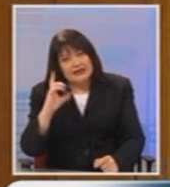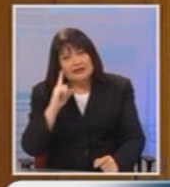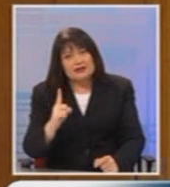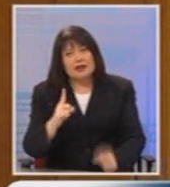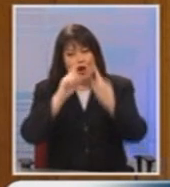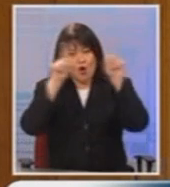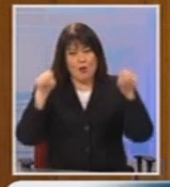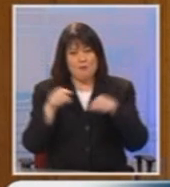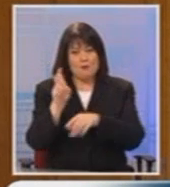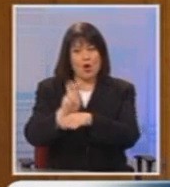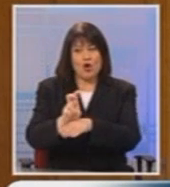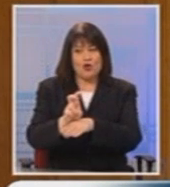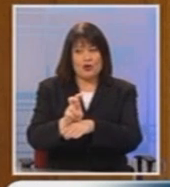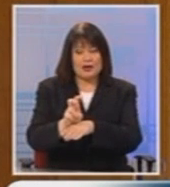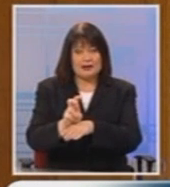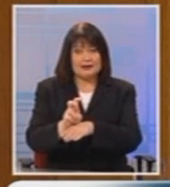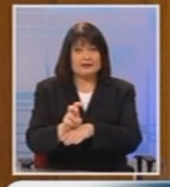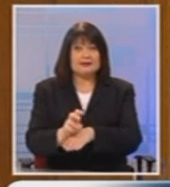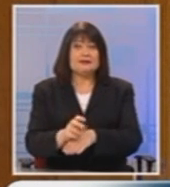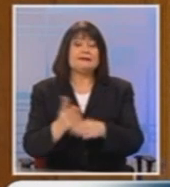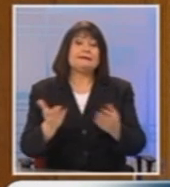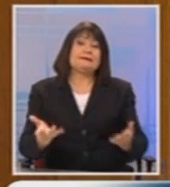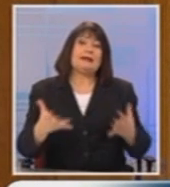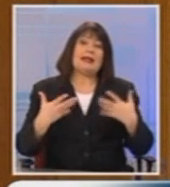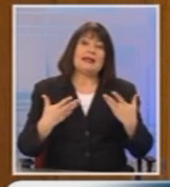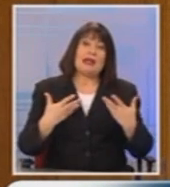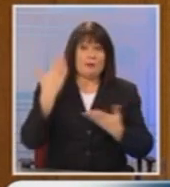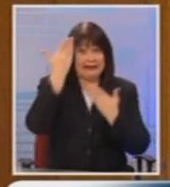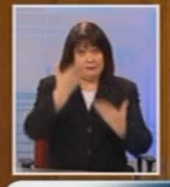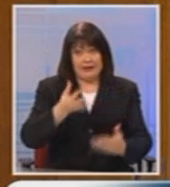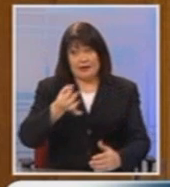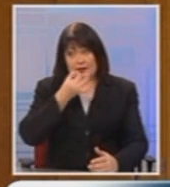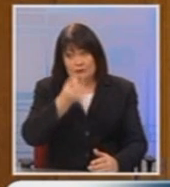Που αυτή, αγαπητέ μου πρόεδρε, που χαίρομαι που με ακούς σήμερα εδώ πέρα, το θεωρώ τιμή μου,